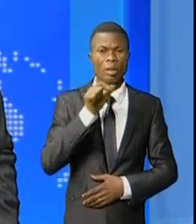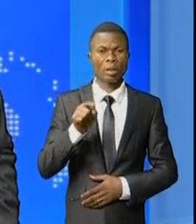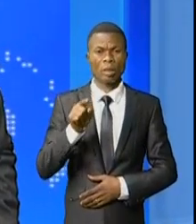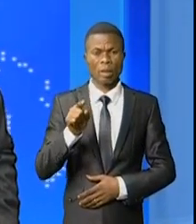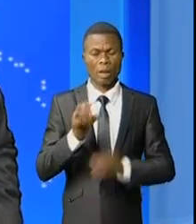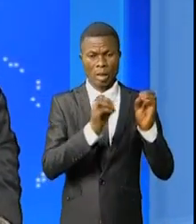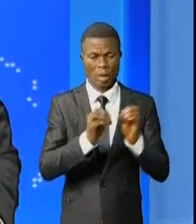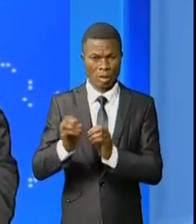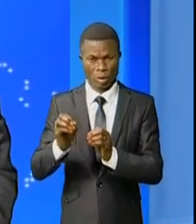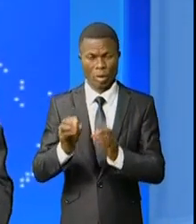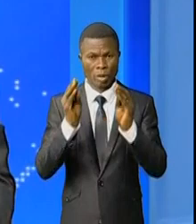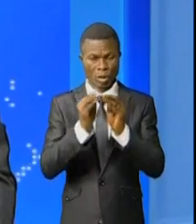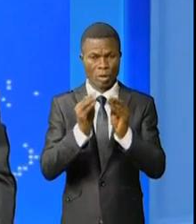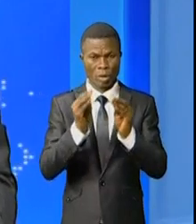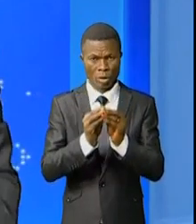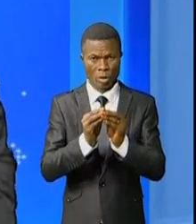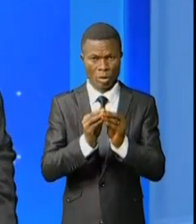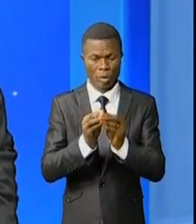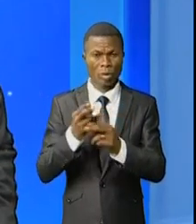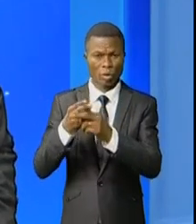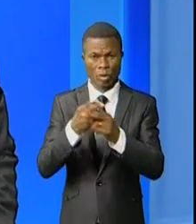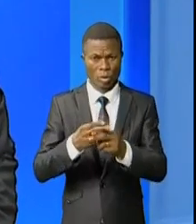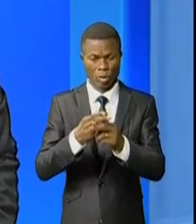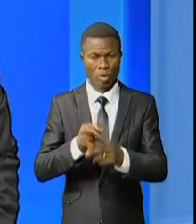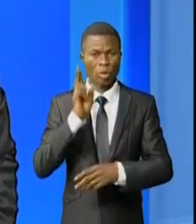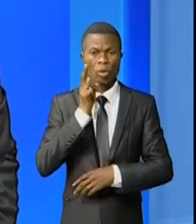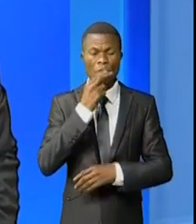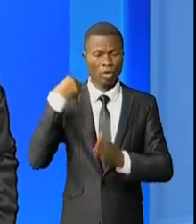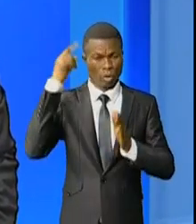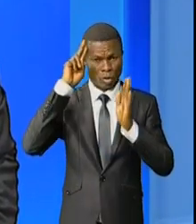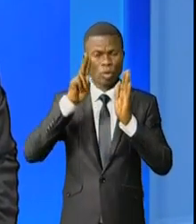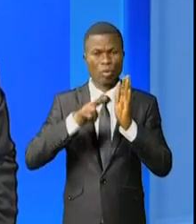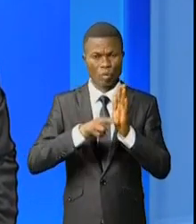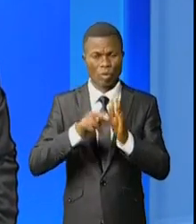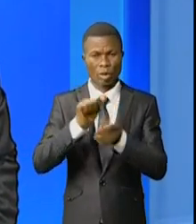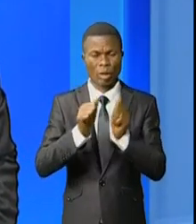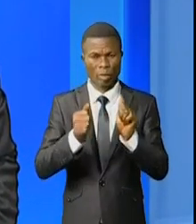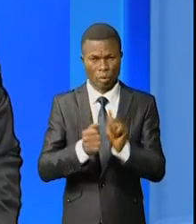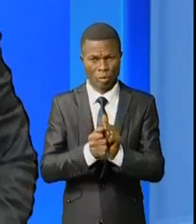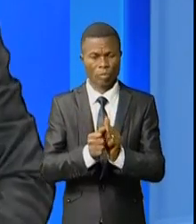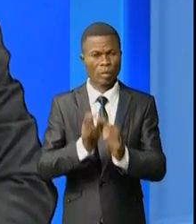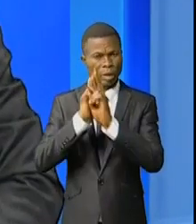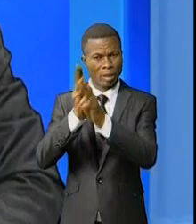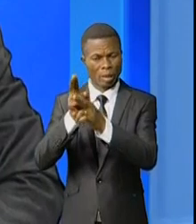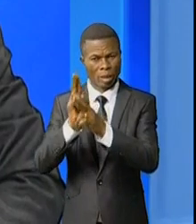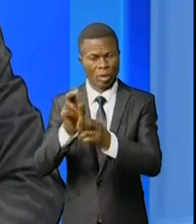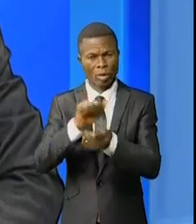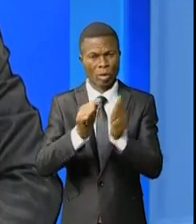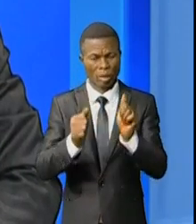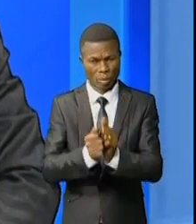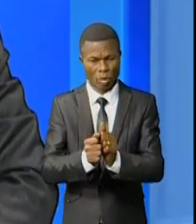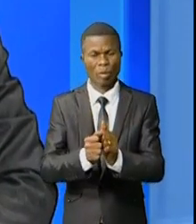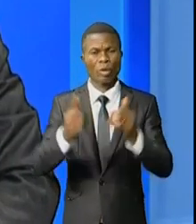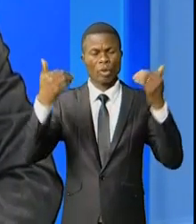a présidé une réunion sécurité à l'hôtel du gouvernement. Question de faire le point sur l'état de